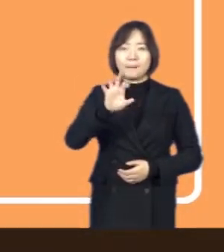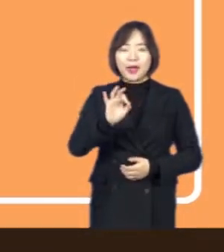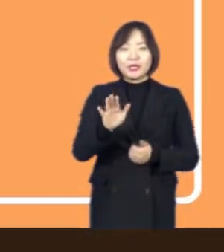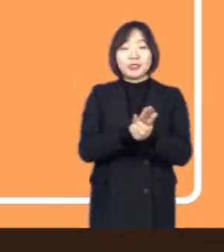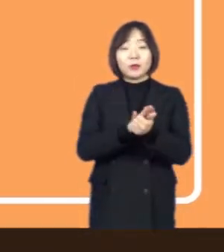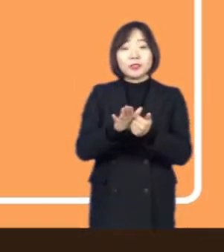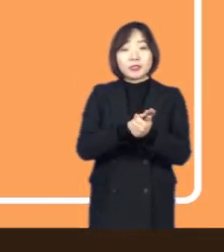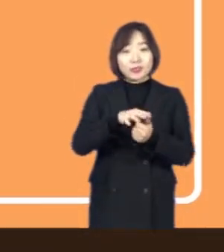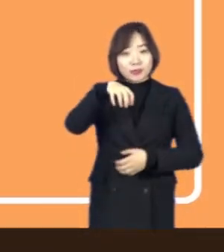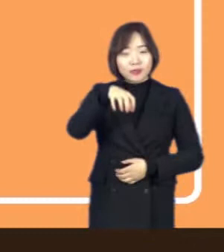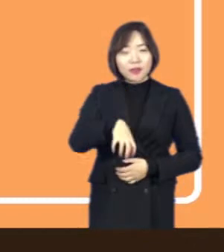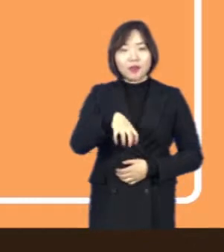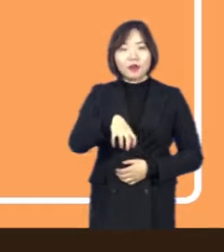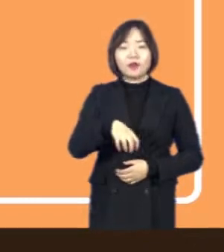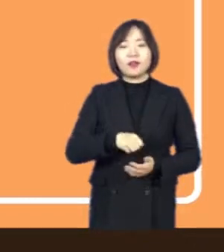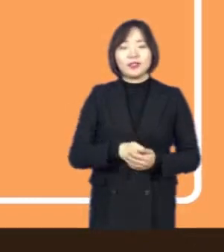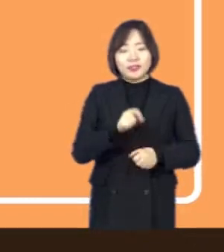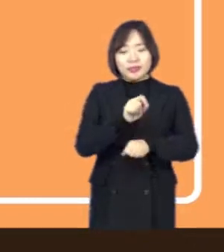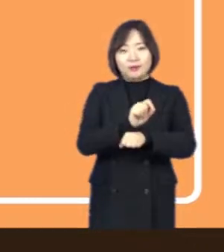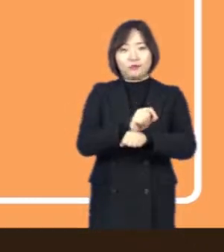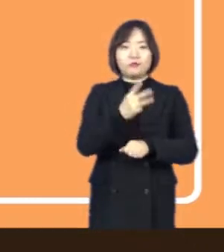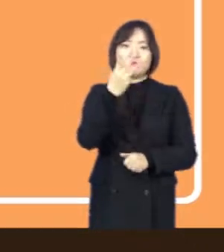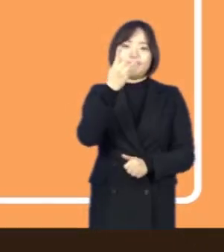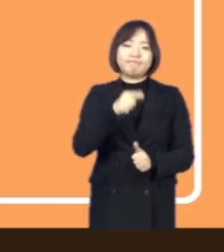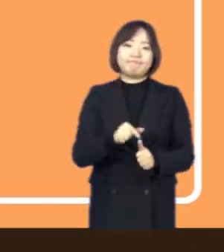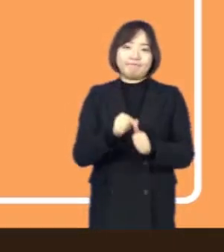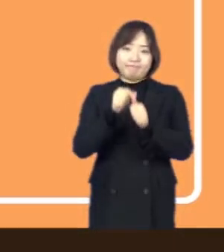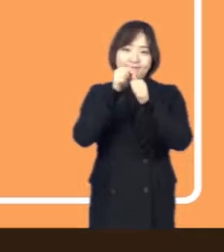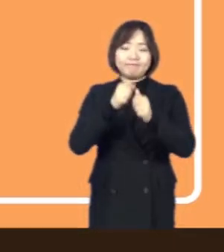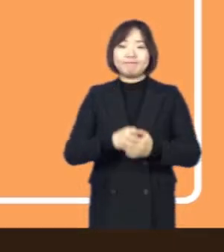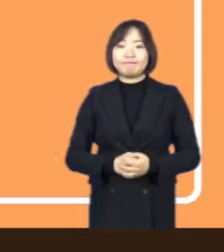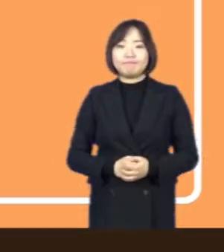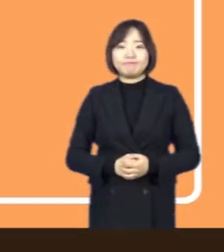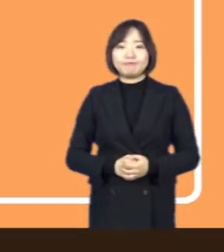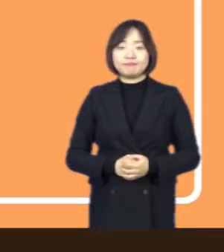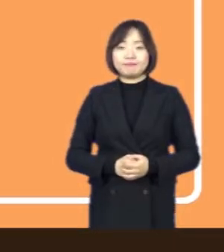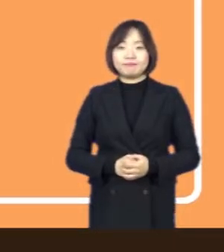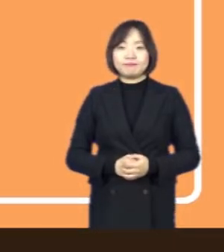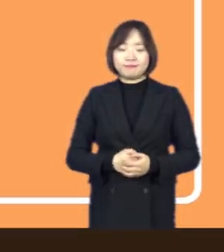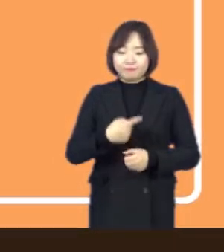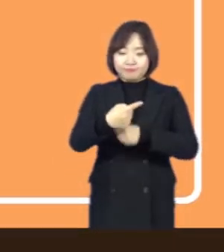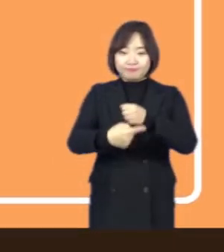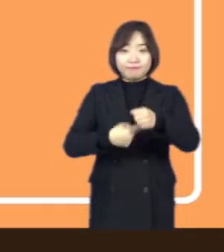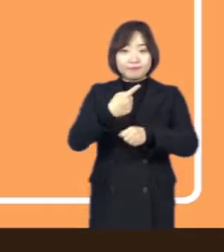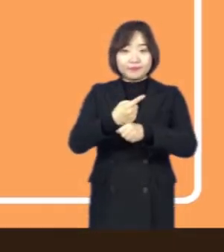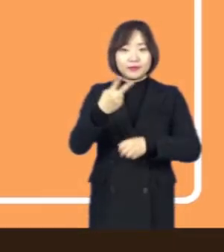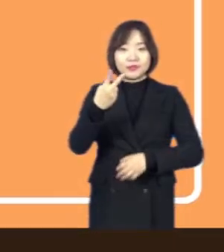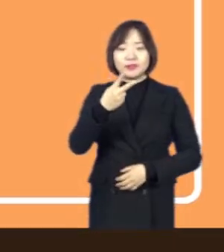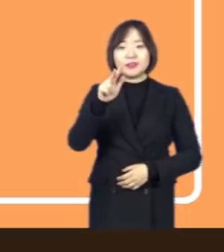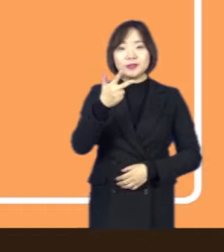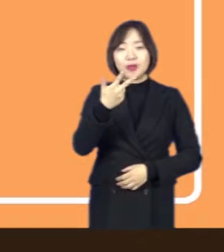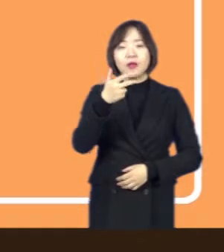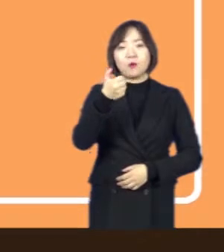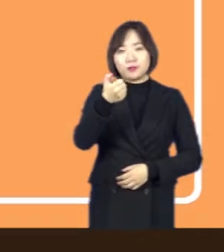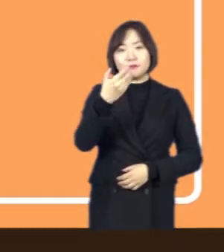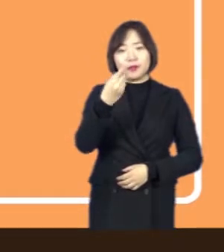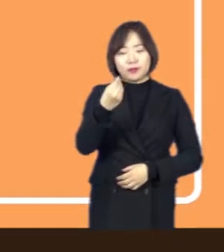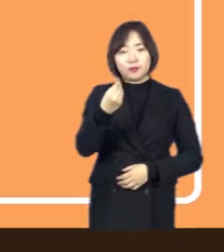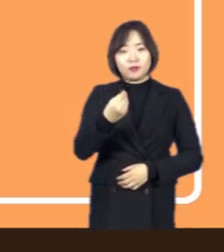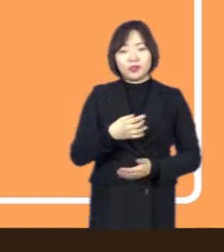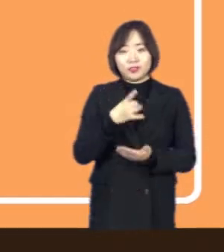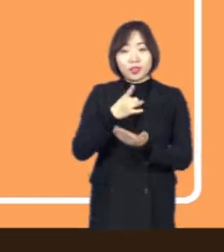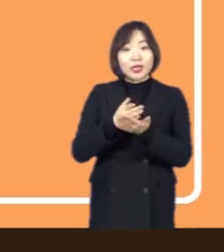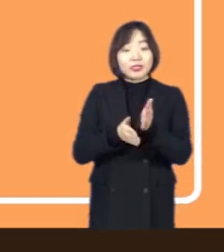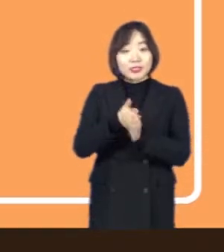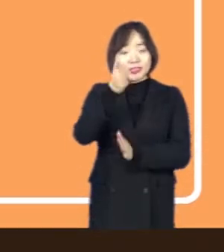서비스 유한회사에서 인사사무원 3명을 모집합니다. 임금은 연봉 2,750만원이며 근무지는